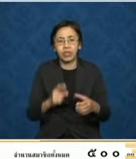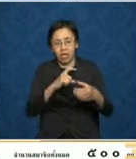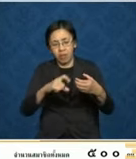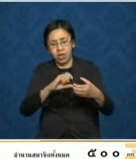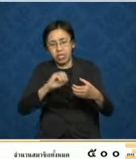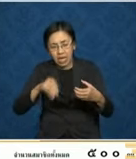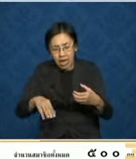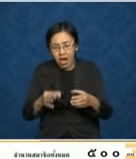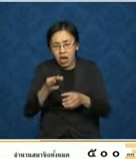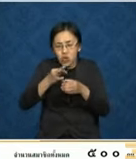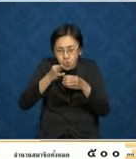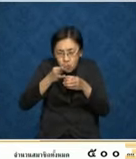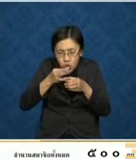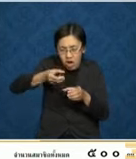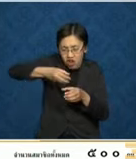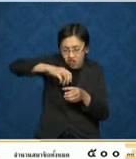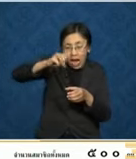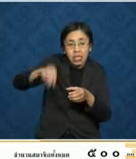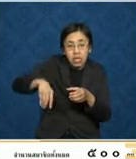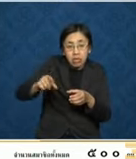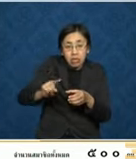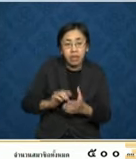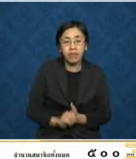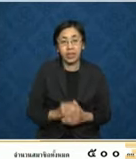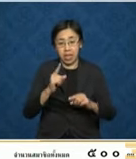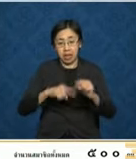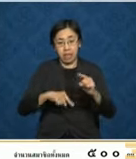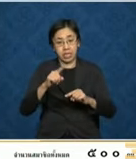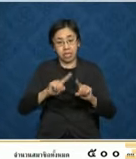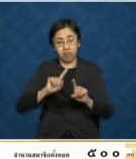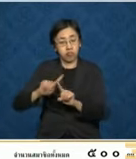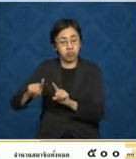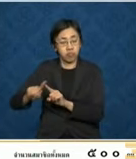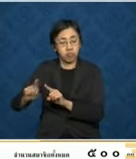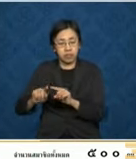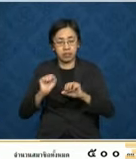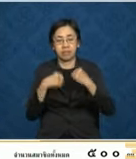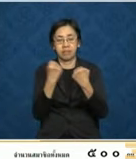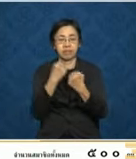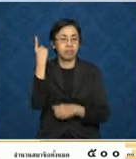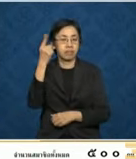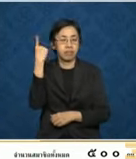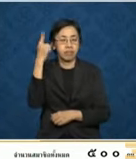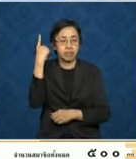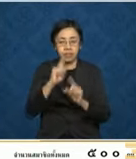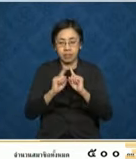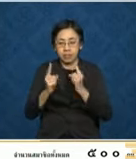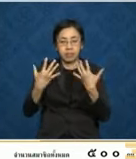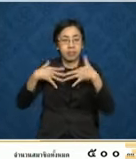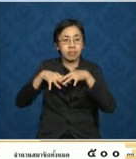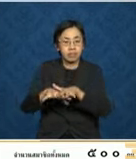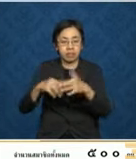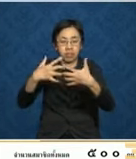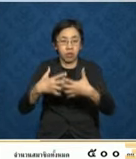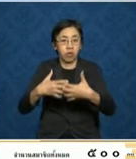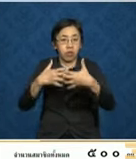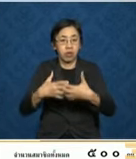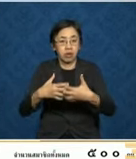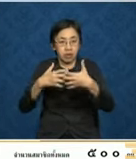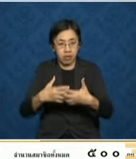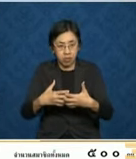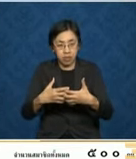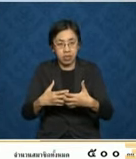หลอดฝาตรงนี้เนี่ยพวกพลาสติกต่างๆนะคะทางสมาคมท่องเที่ยวเองเนี่ยเขาก็ได้ประสานไปยังโรงงานผลิตเชื้อเพลิ